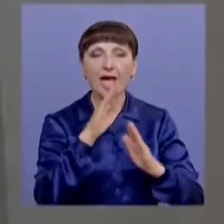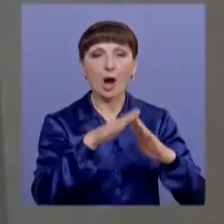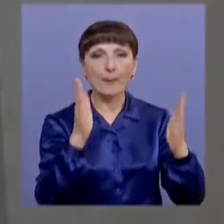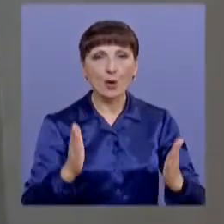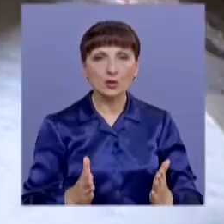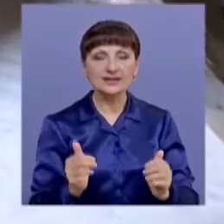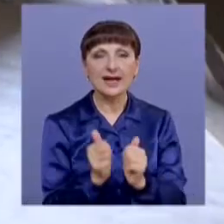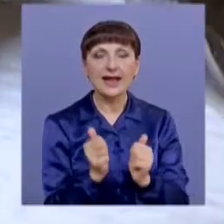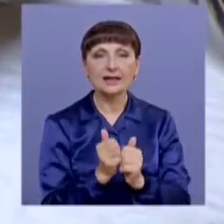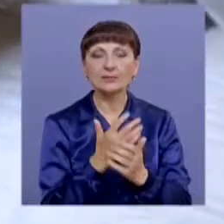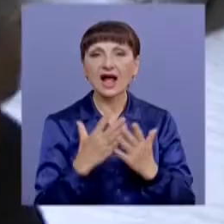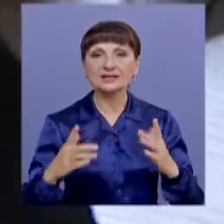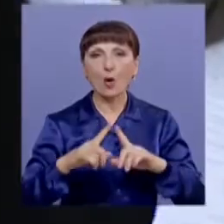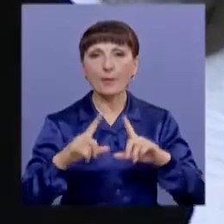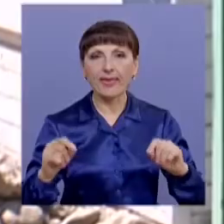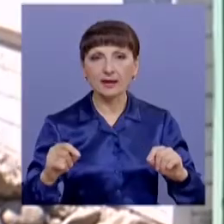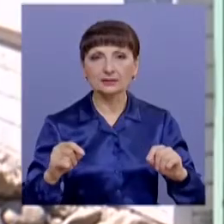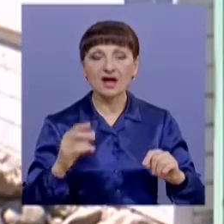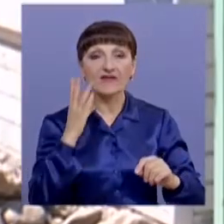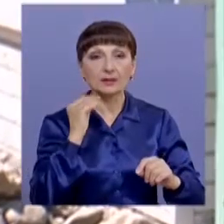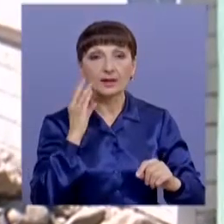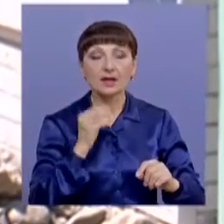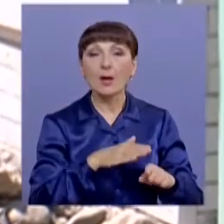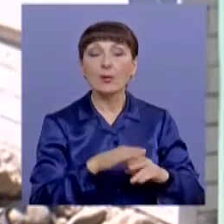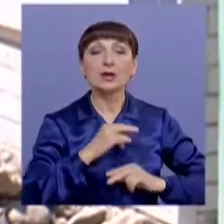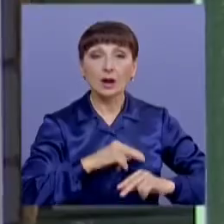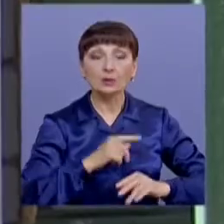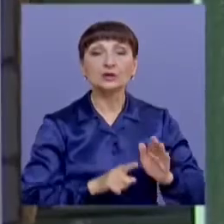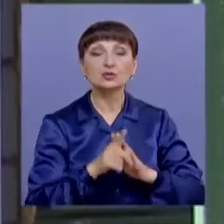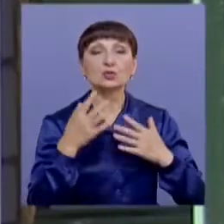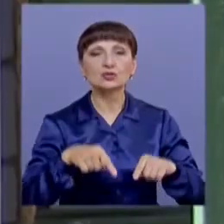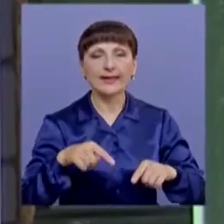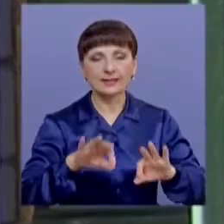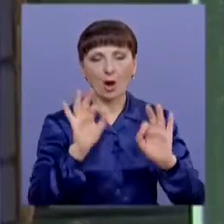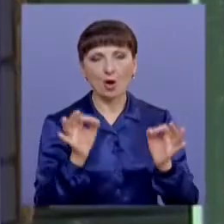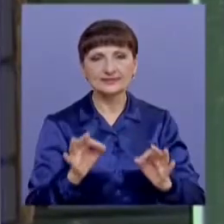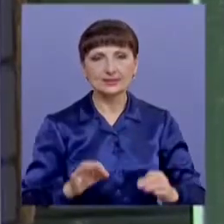экобоксов около социальных объектов в Алматы. Полномасштабная работа начнется уже этой